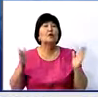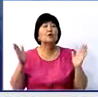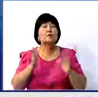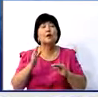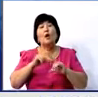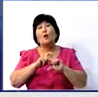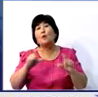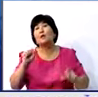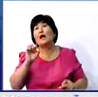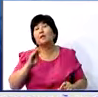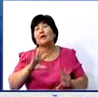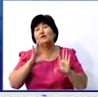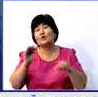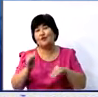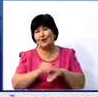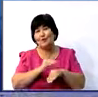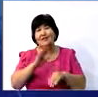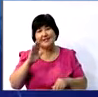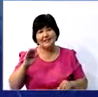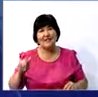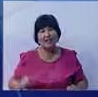погоды – комплекс «Арбат». Всего доброго и до свидания.